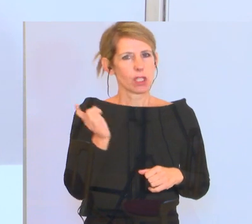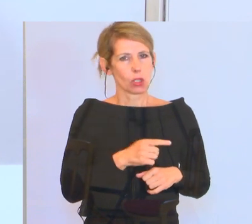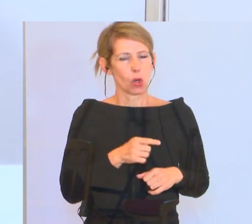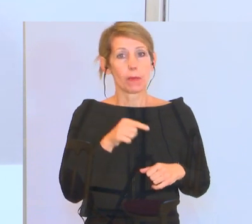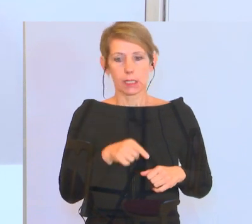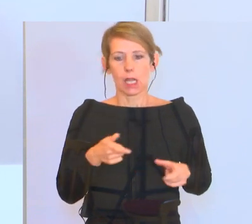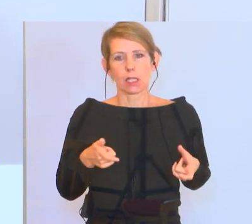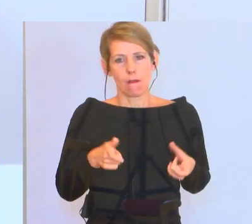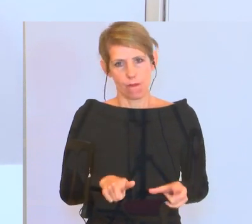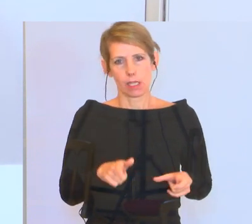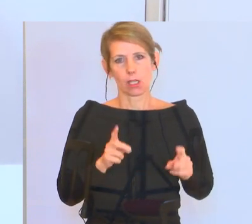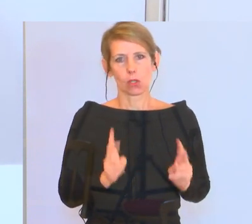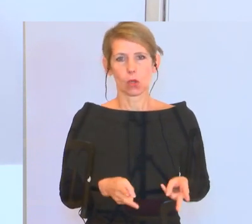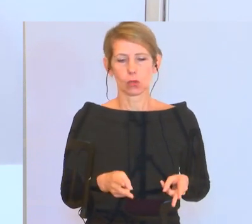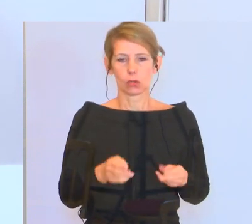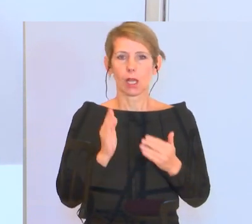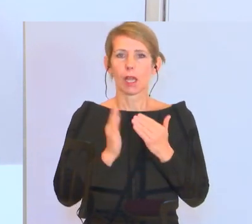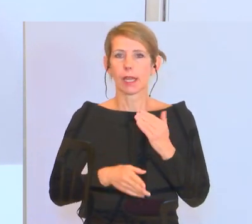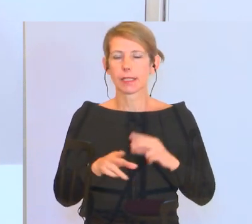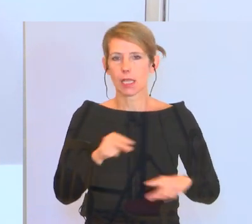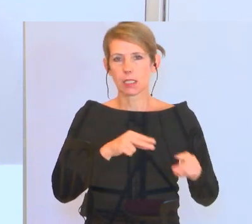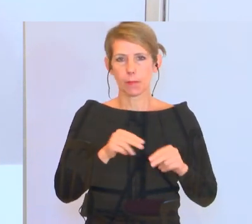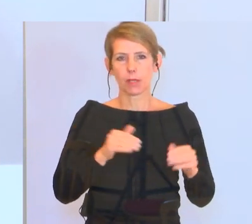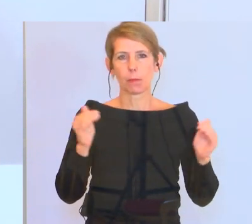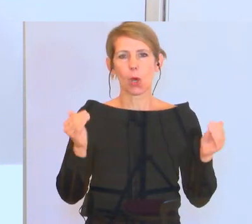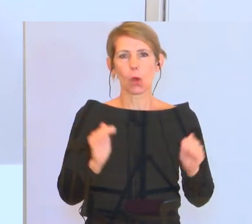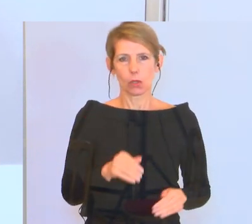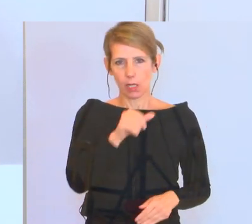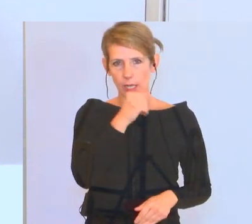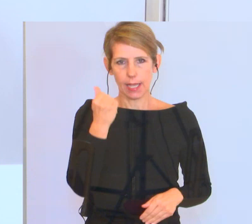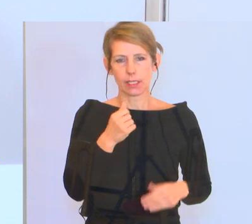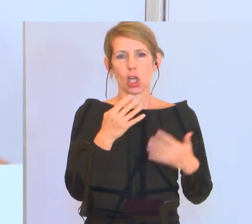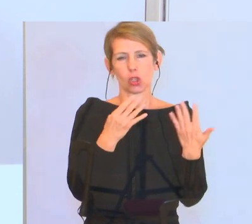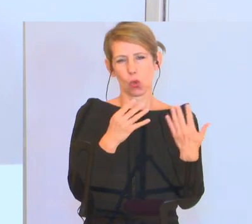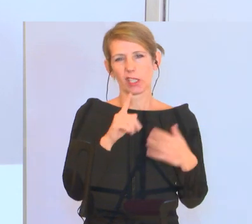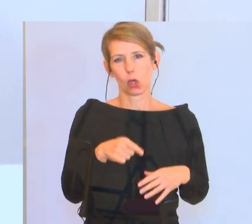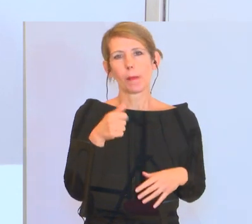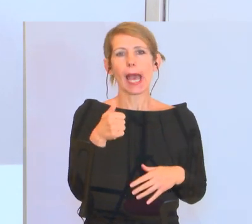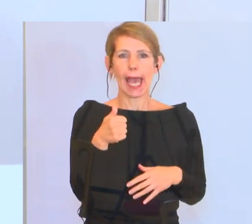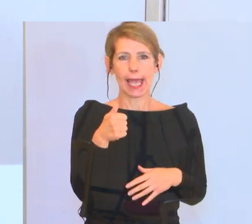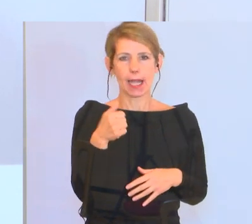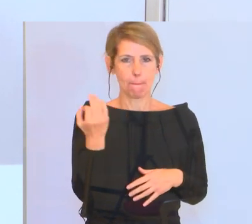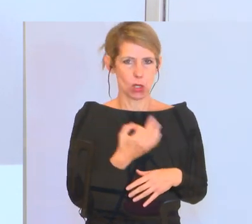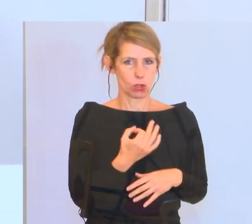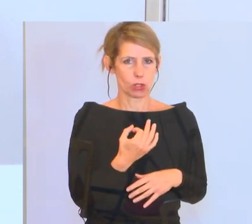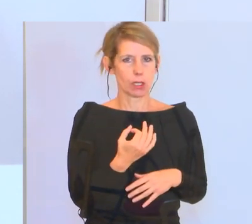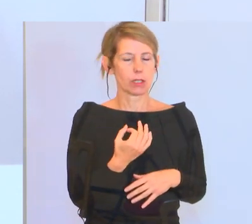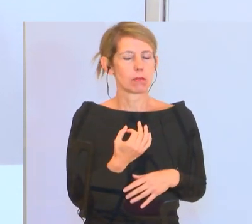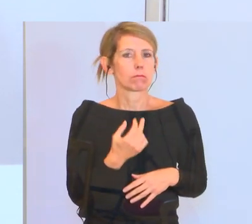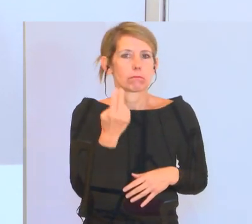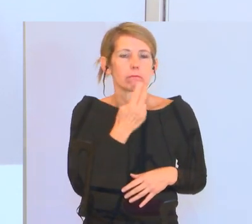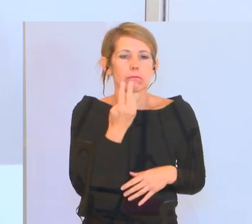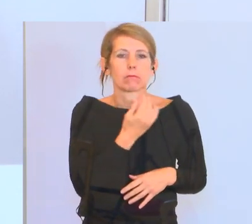wir verhindern. Ende September liegen wir bei einem Rückgang von 9,1%. Jede